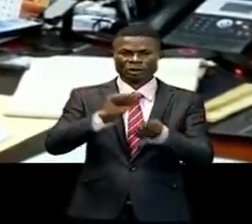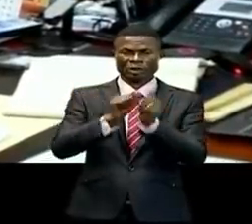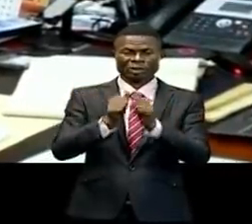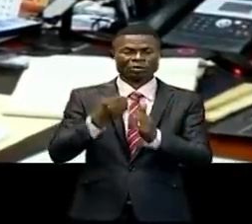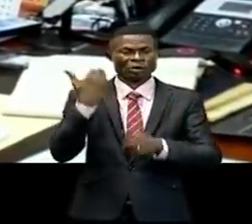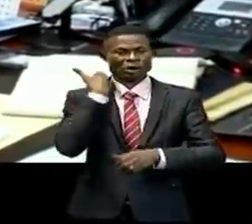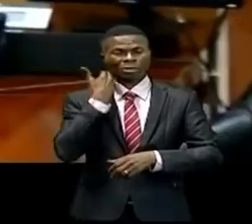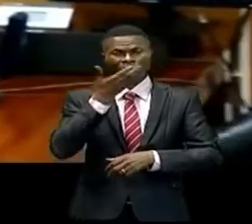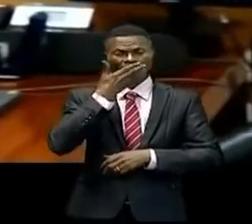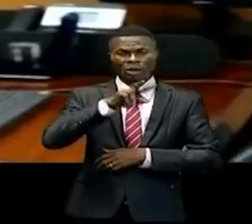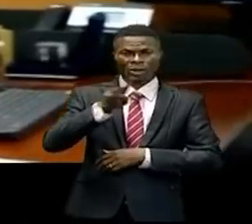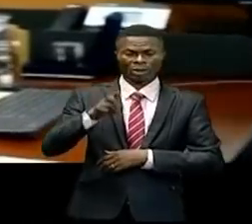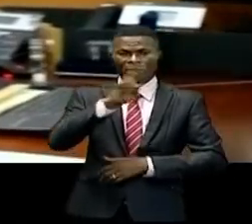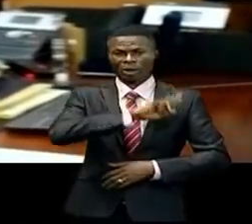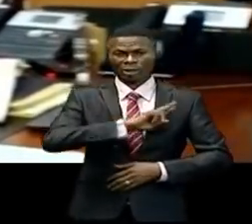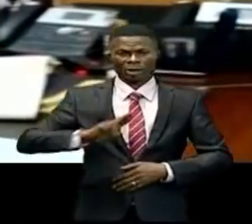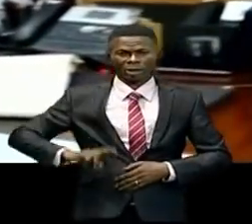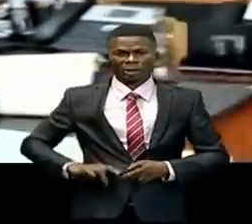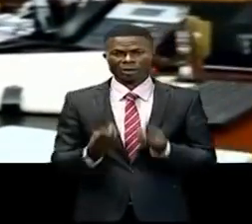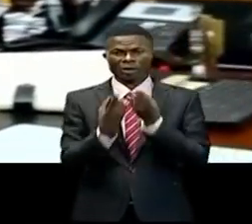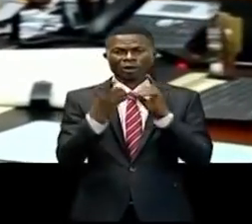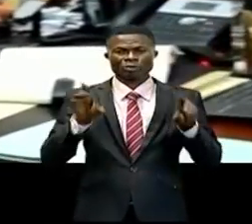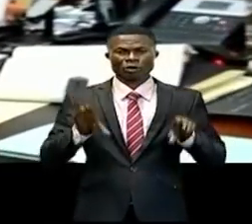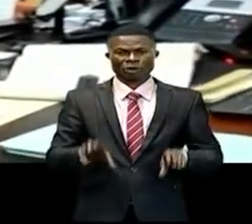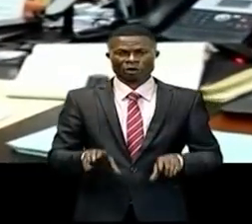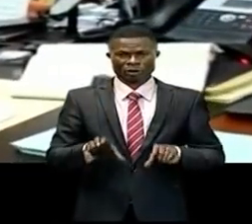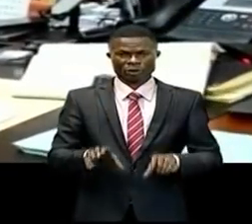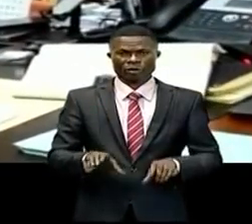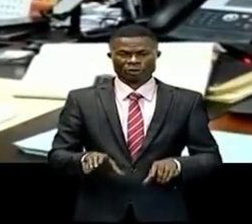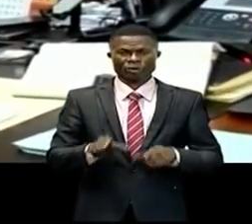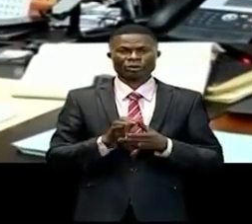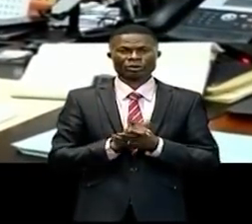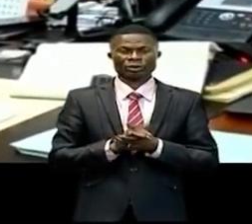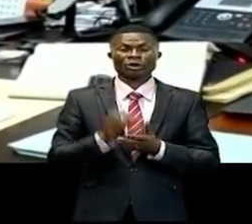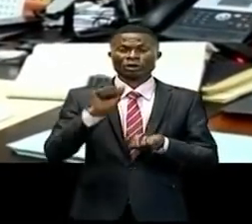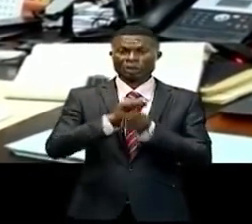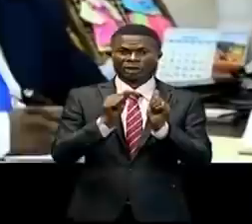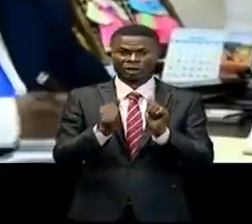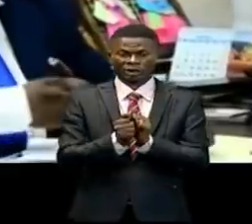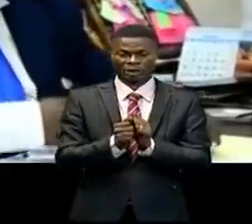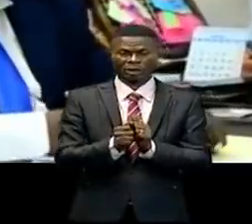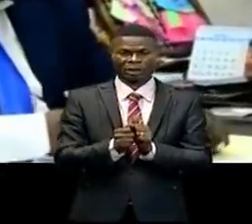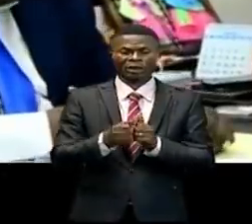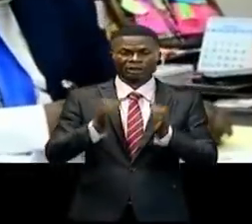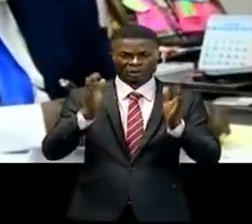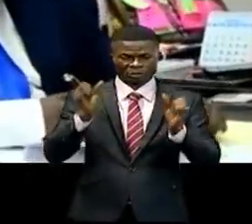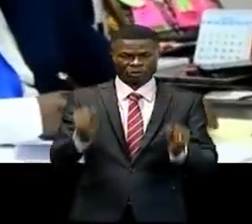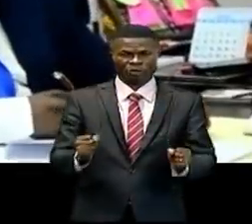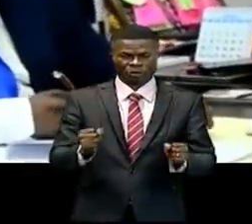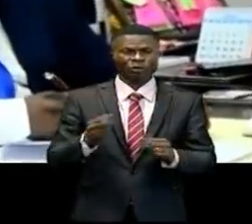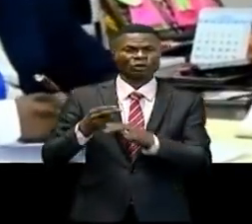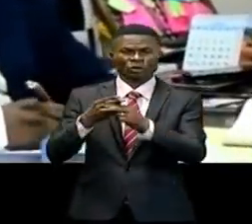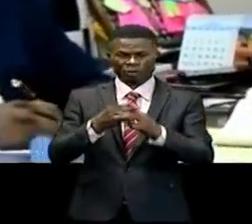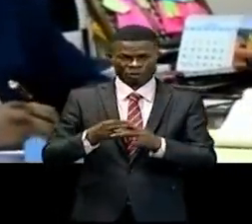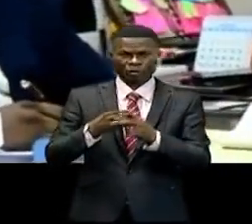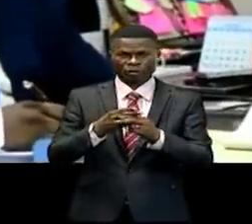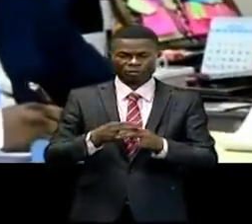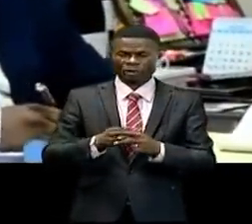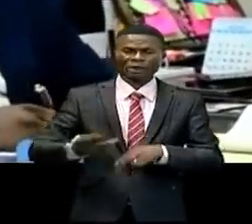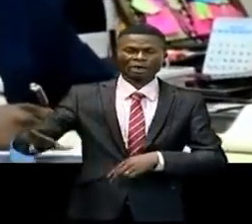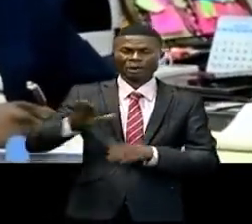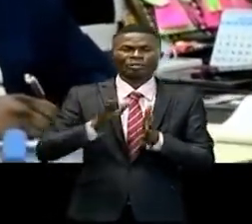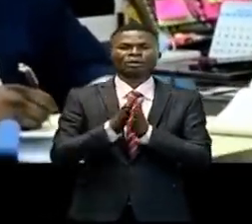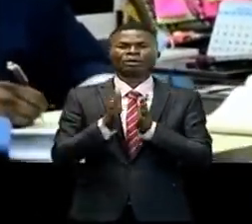à COVID-19 en République démocratique du Congo. La situation qui reste stable et contrôlée sur l'ensemble du